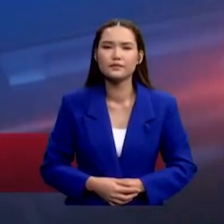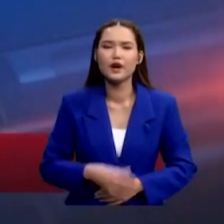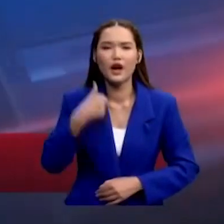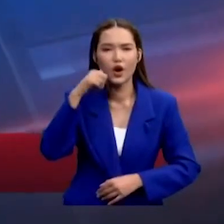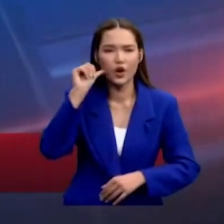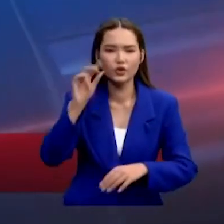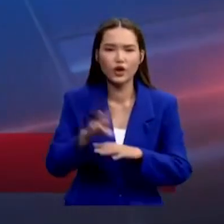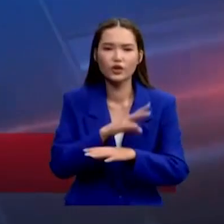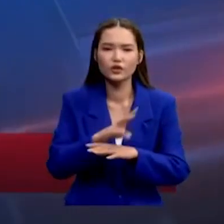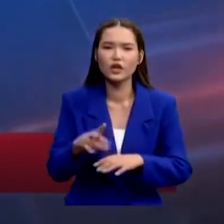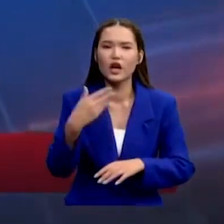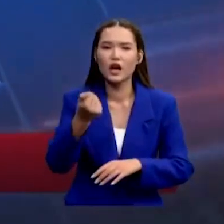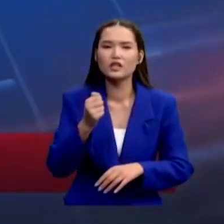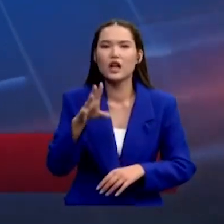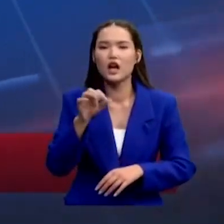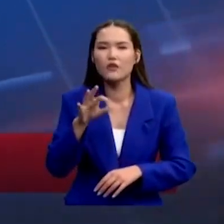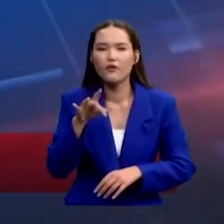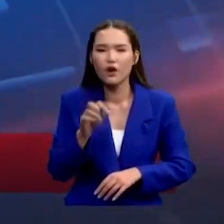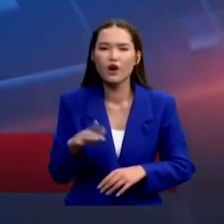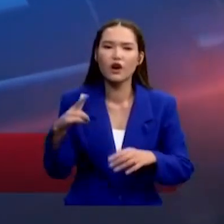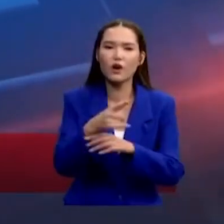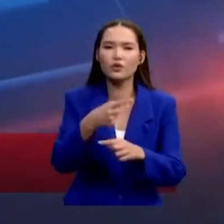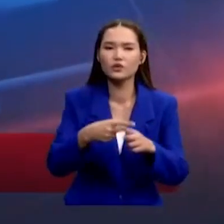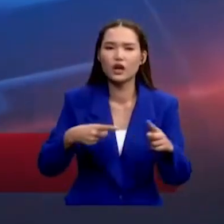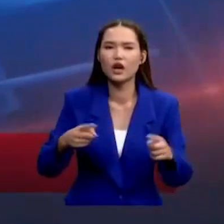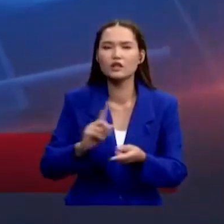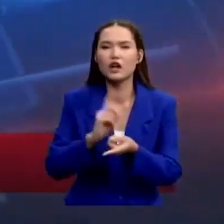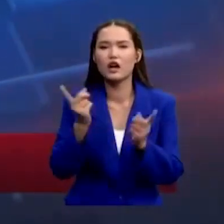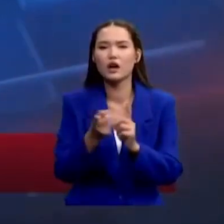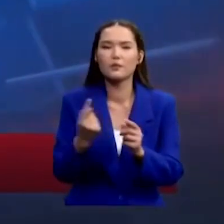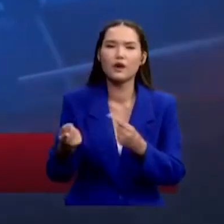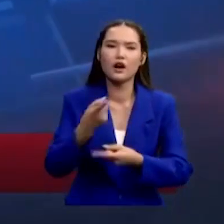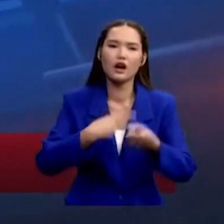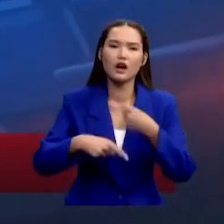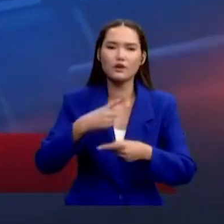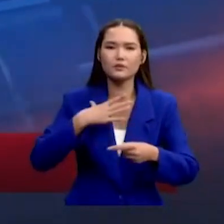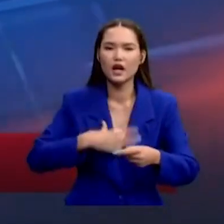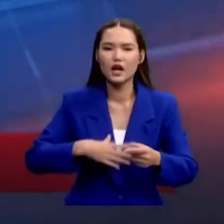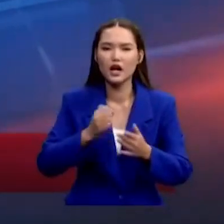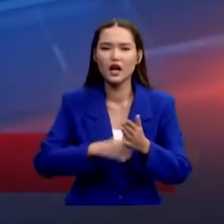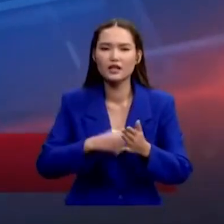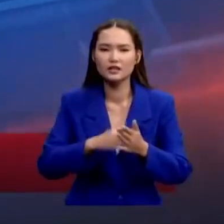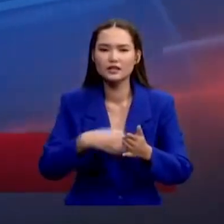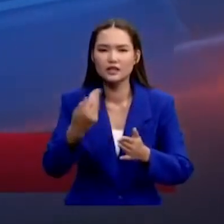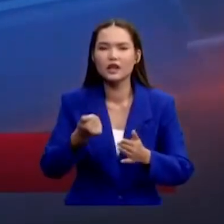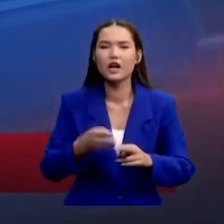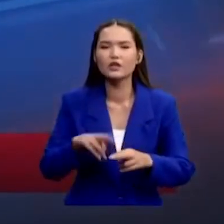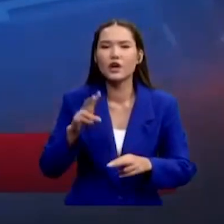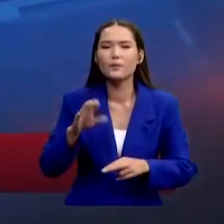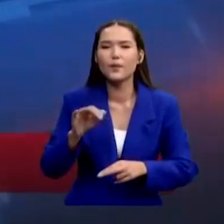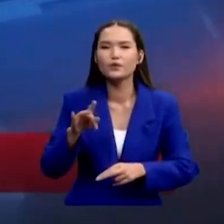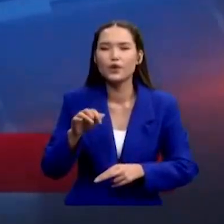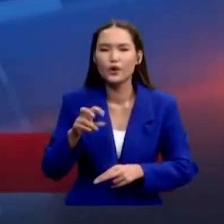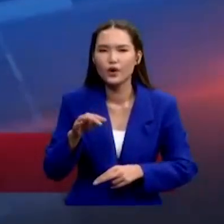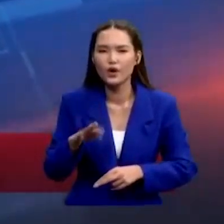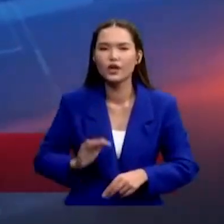Кешетінде Франкфурттан Алматыны бетке алған ұшақ жарты жолдан кері айналуға тура келді. Себебі Люфтханза әуе компаниясын